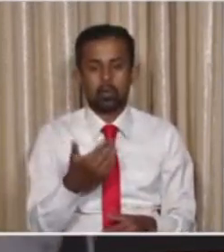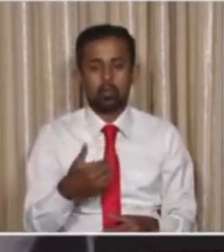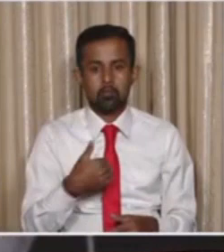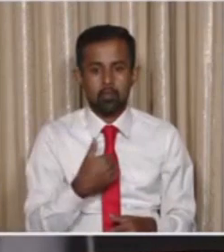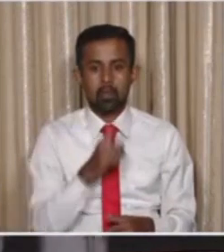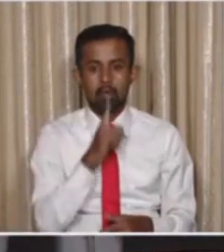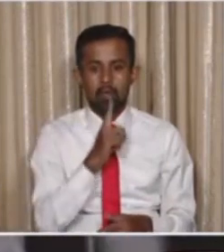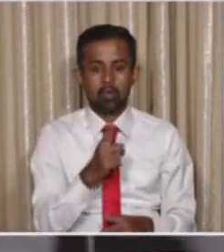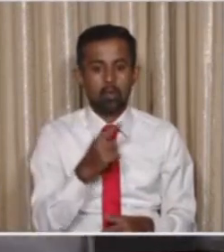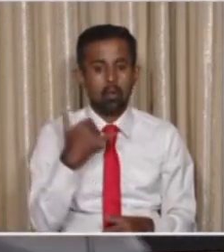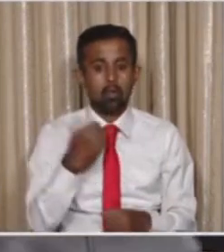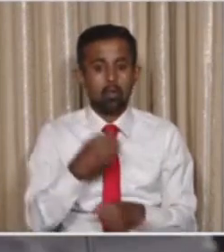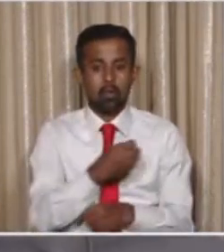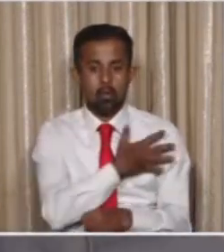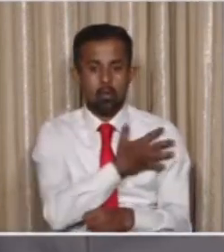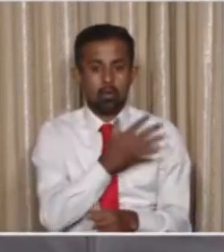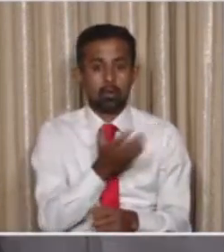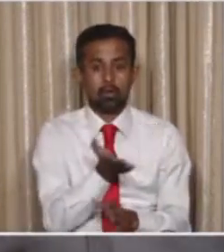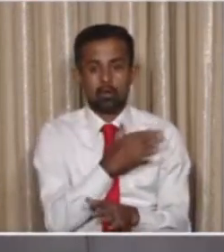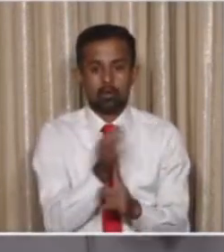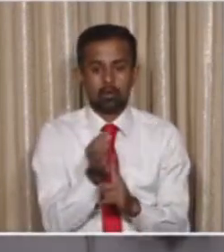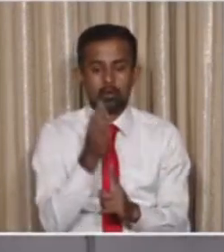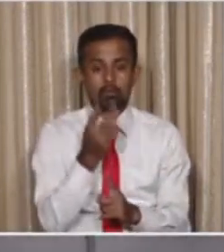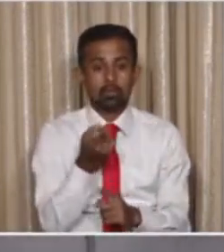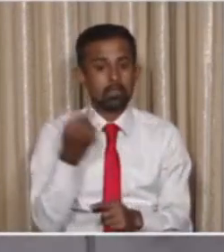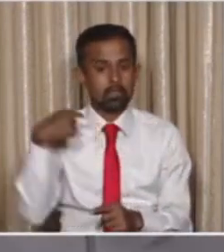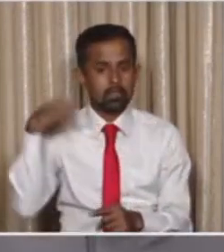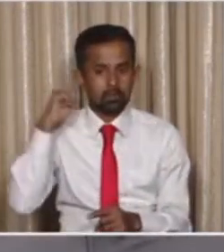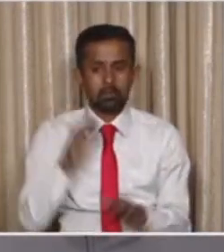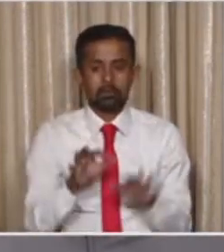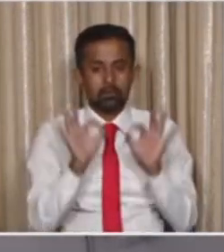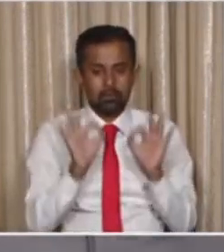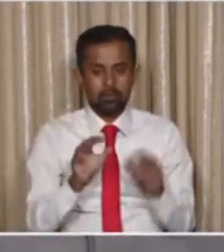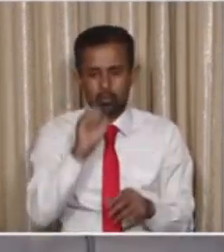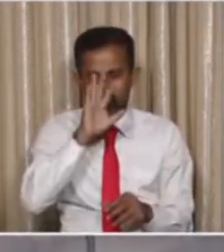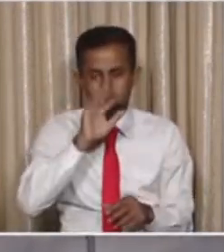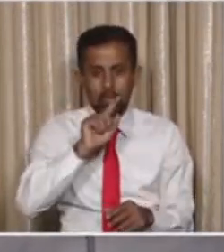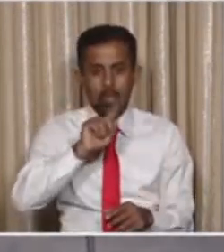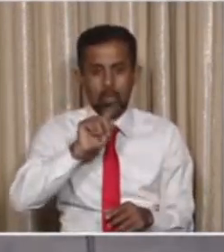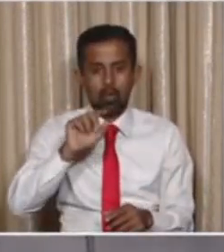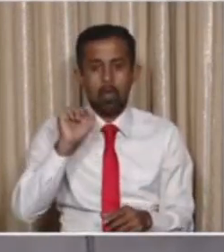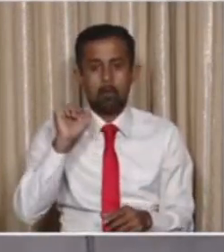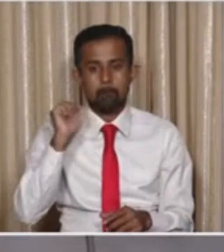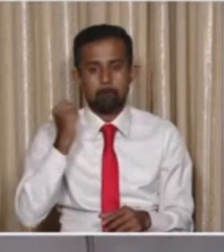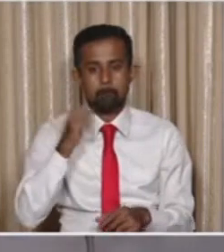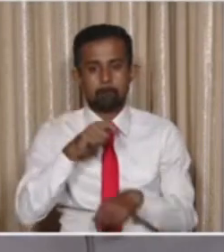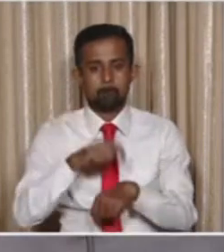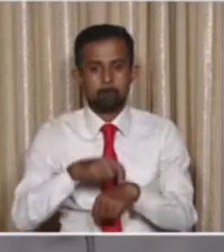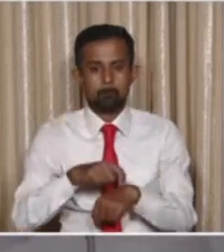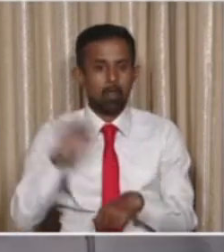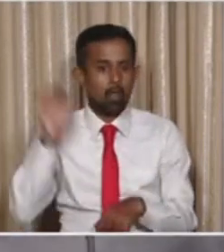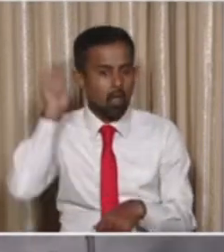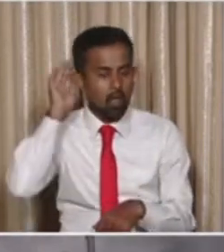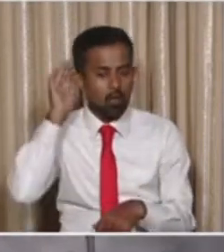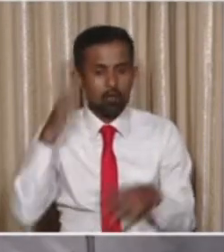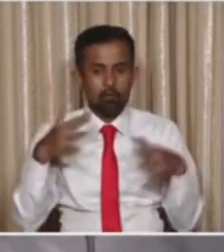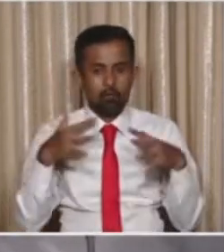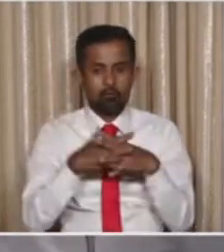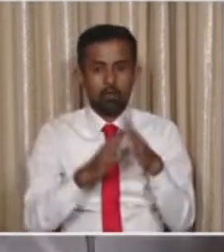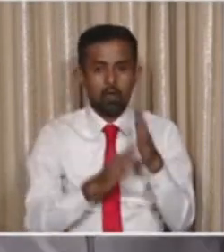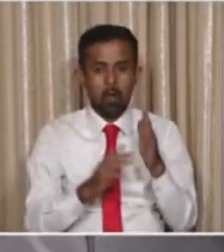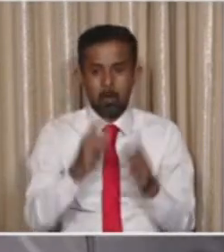කළා ගෝඨාභය රාජපක්ෂ ජන හිටපු ජනාධිපතිතුමාට ඊයේ හරියටම උදේ 11:50ට. මම එතුමගේ ඇහුවා ගරු විජේදාස